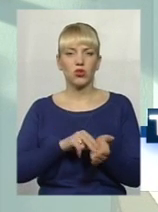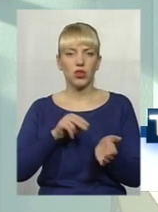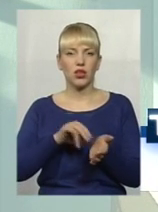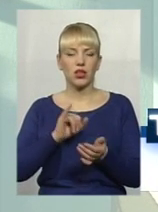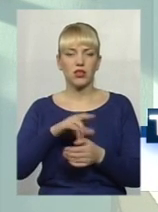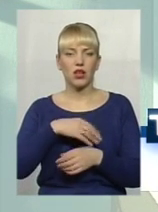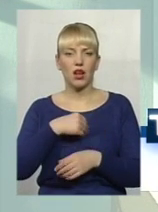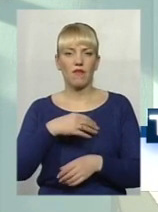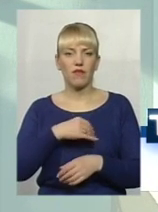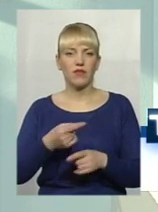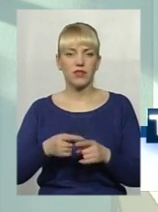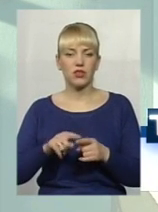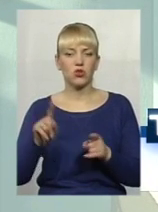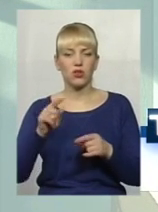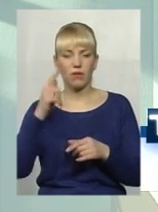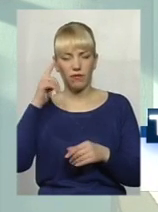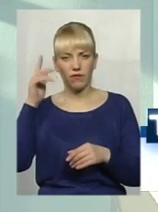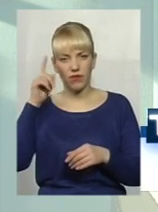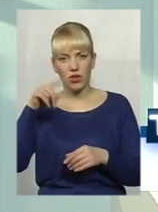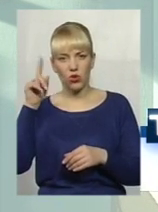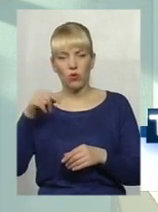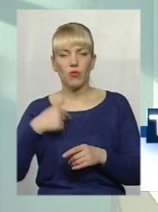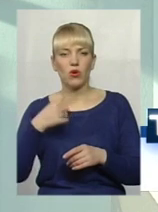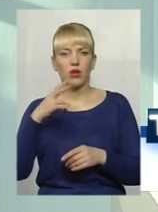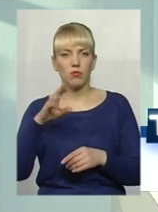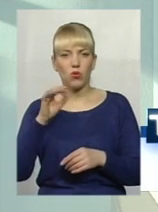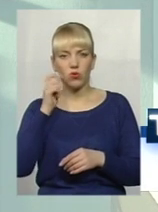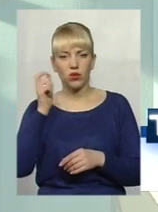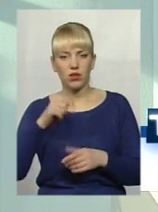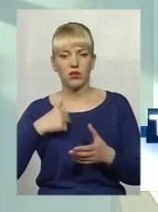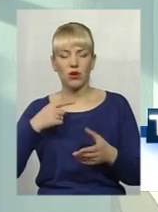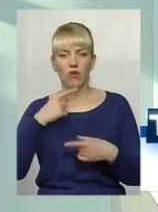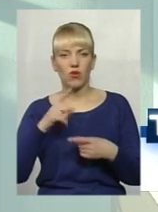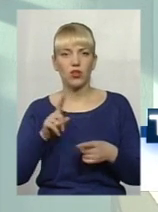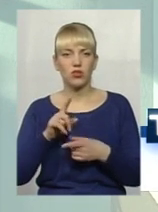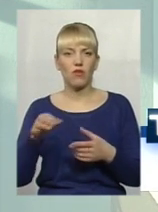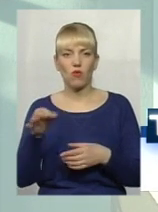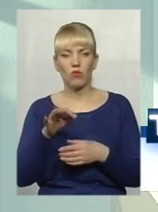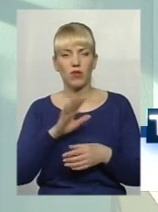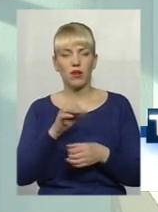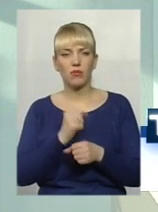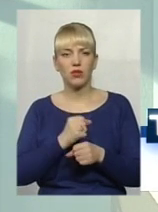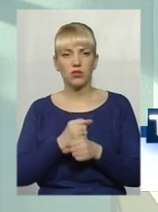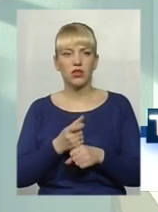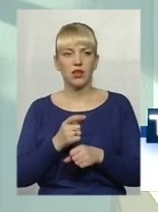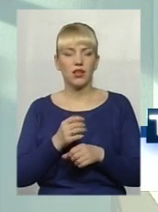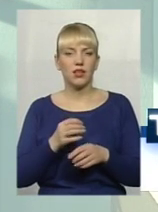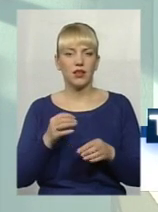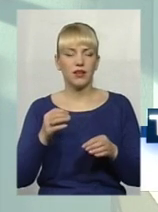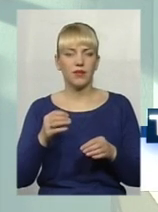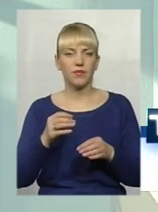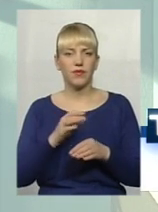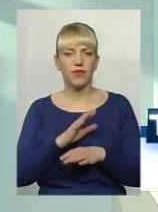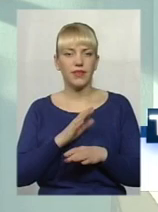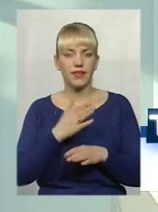Зараз на сьогодні те, що нам відомо. По Україні, от ви говорили, що в області не працюють більше ніде такі пункти, тому що